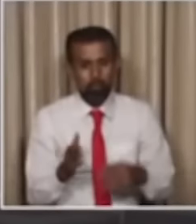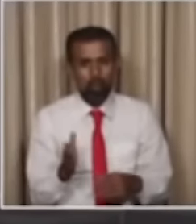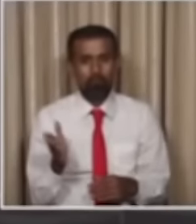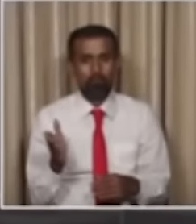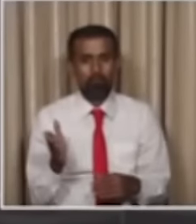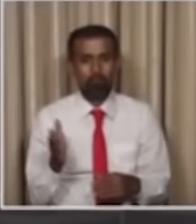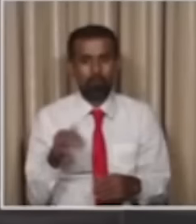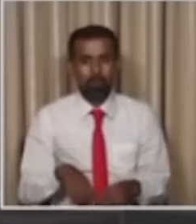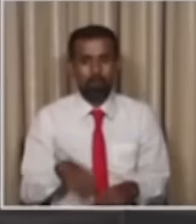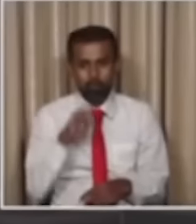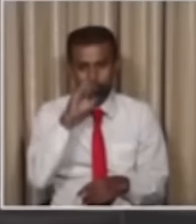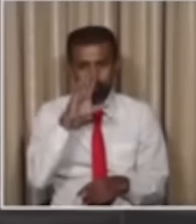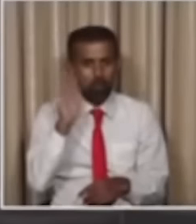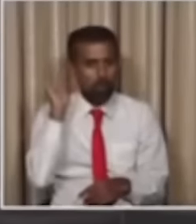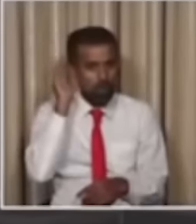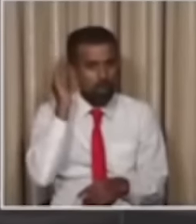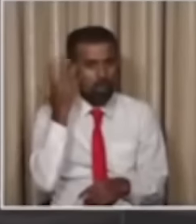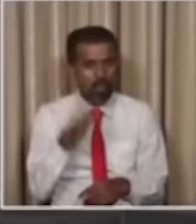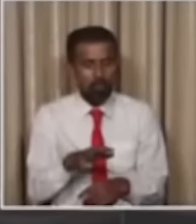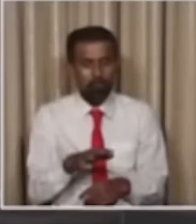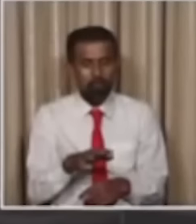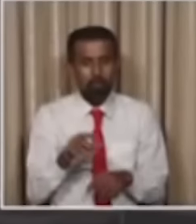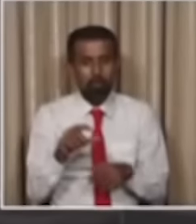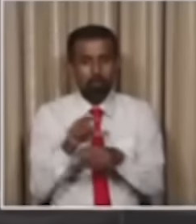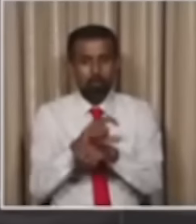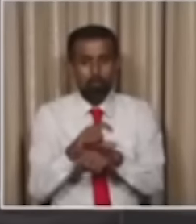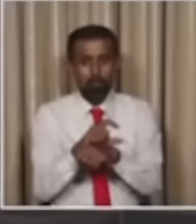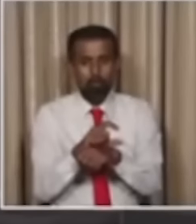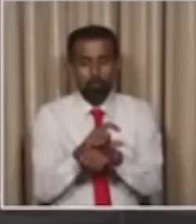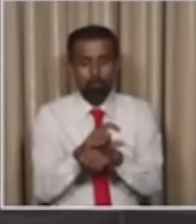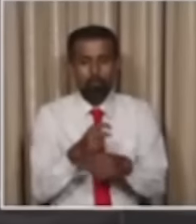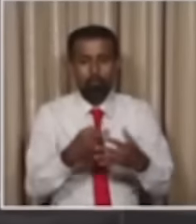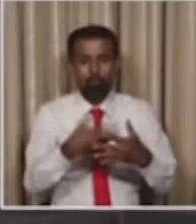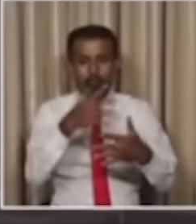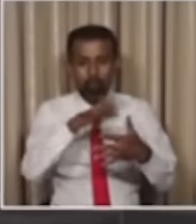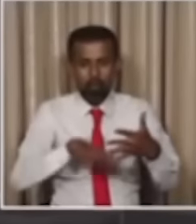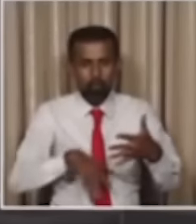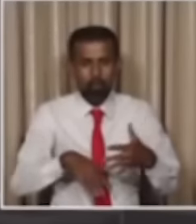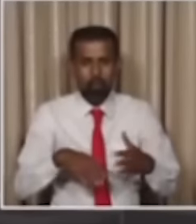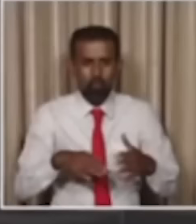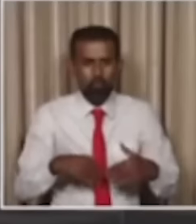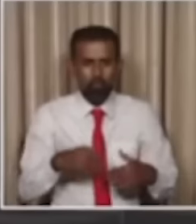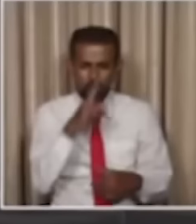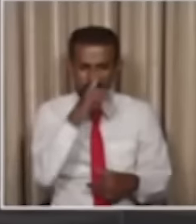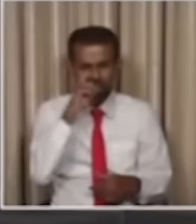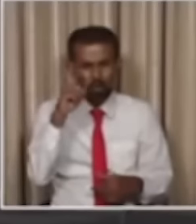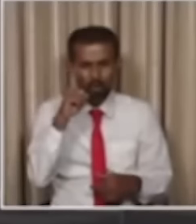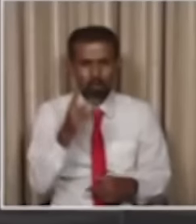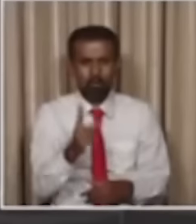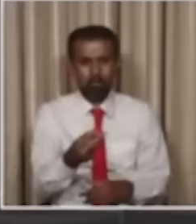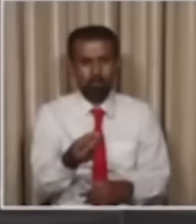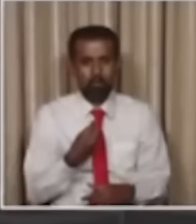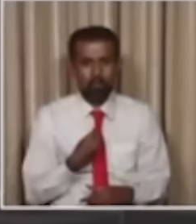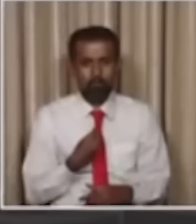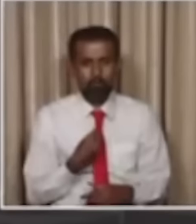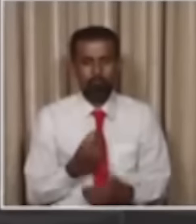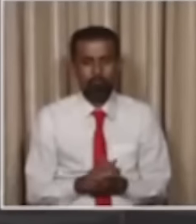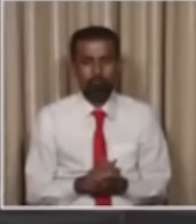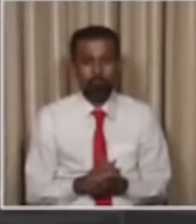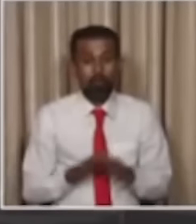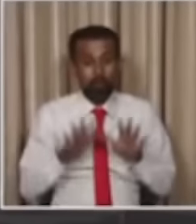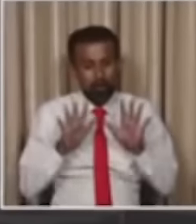දැන් අද උදේත් ඇහුවාම ඒ මේ කොමිෂන් වාර්තාව තව මාසයක් ඇතුළතදී එයි කිව්වා. දැන් හුඟක් දුරට